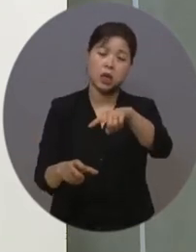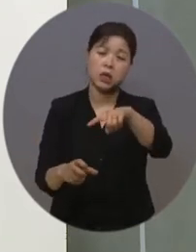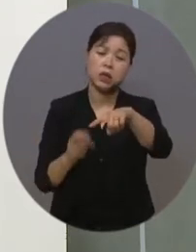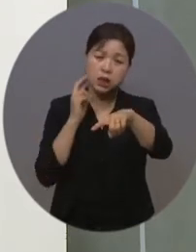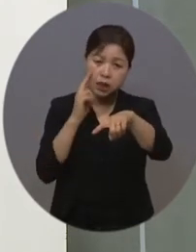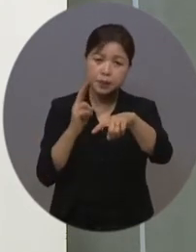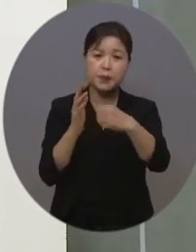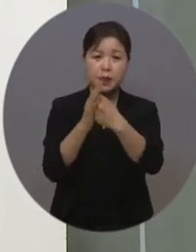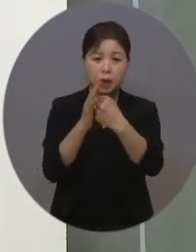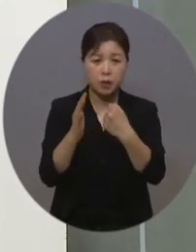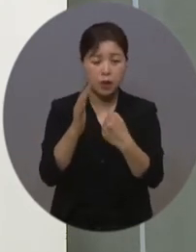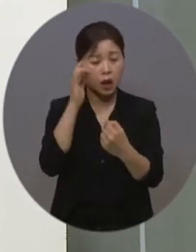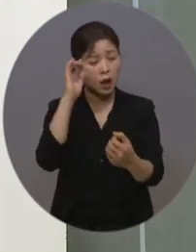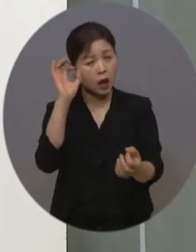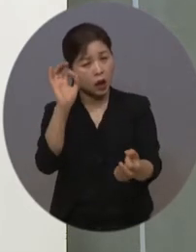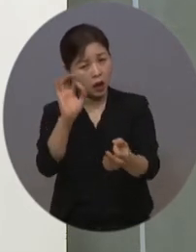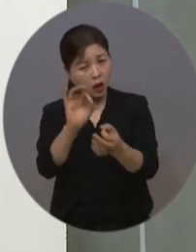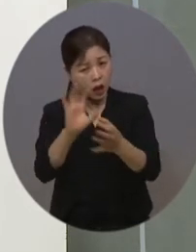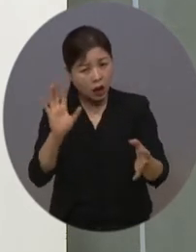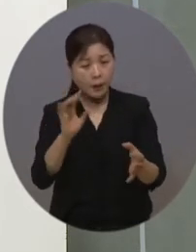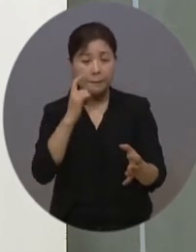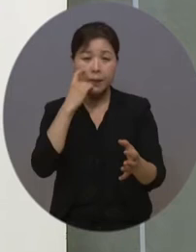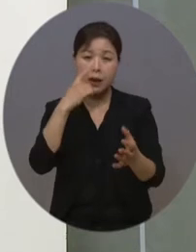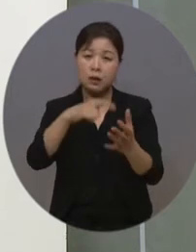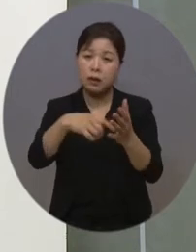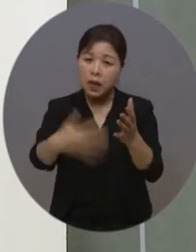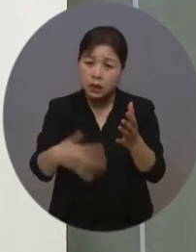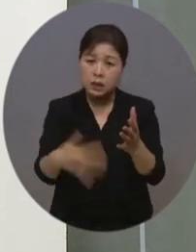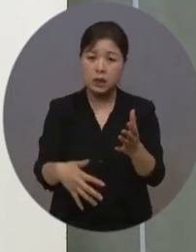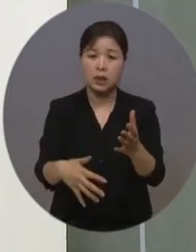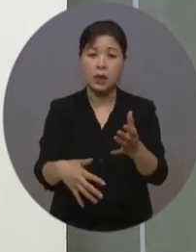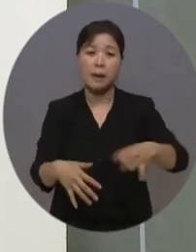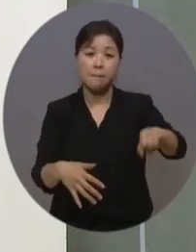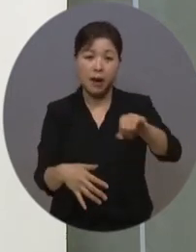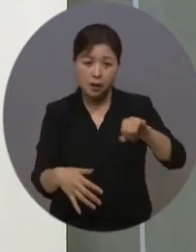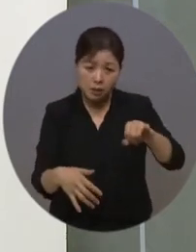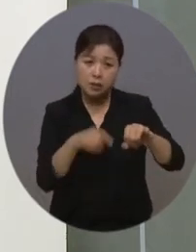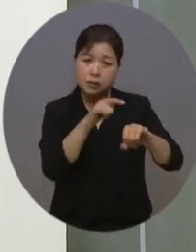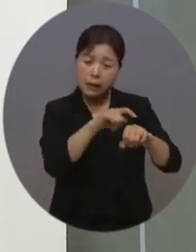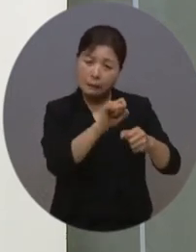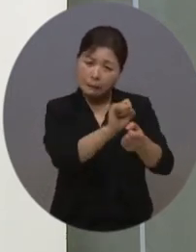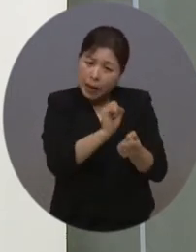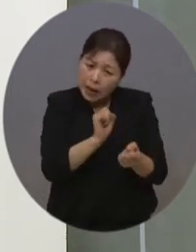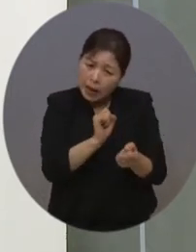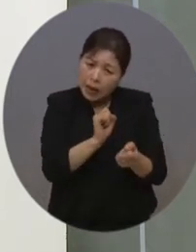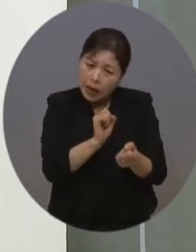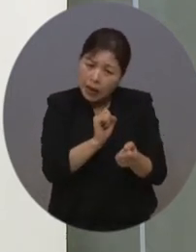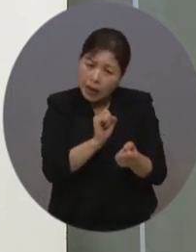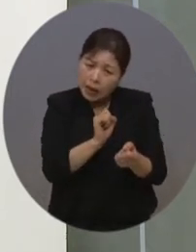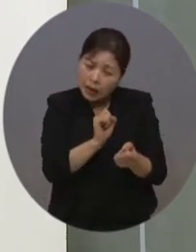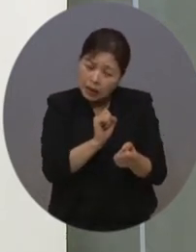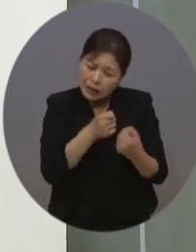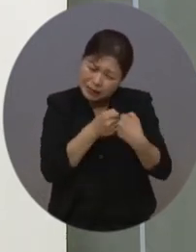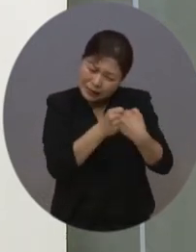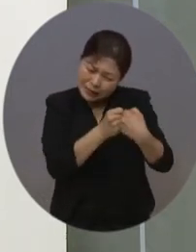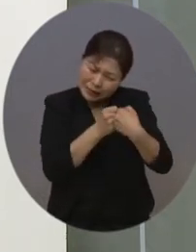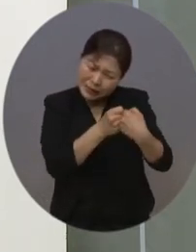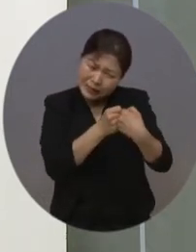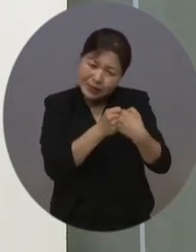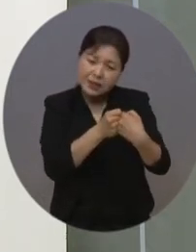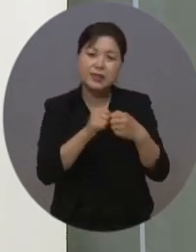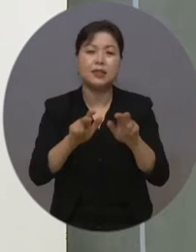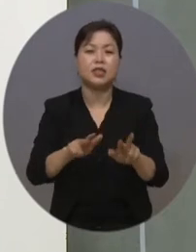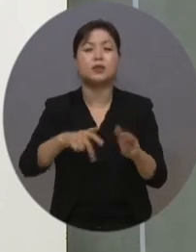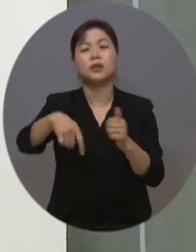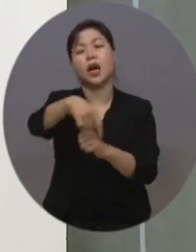우리가 예기치 못한 아직 발견도 못한 바이러스 균에 결국은 싸워야 하는 그런 현